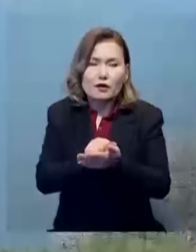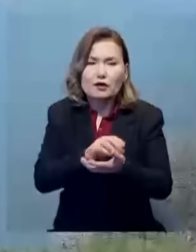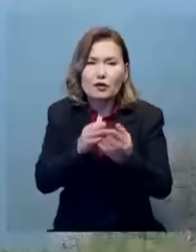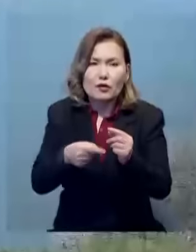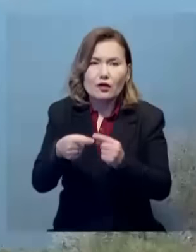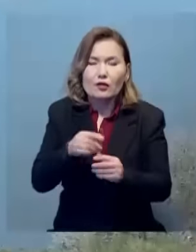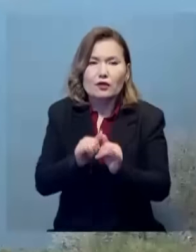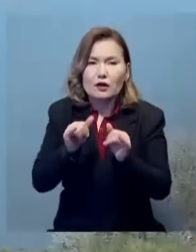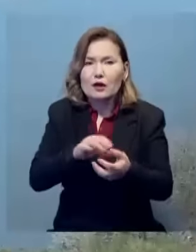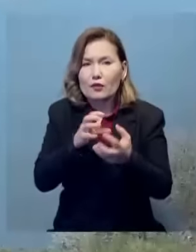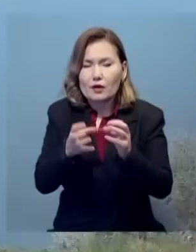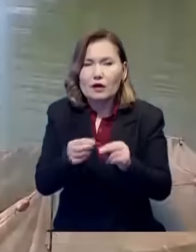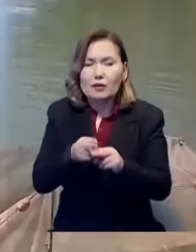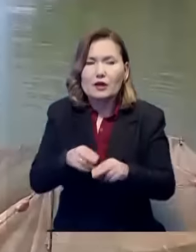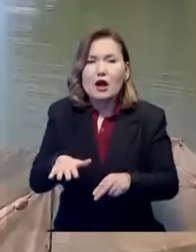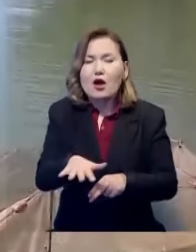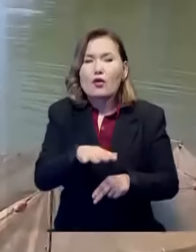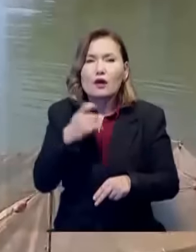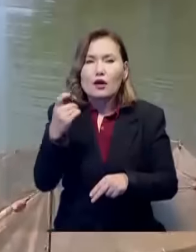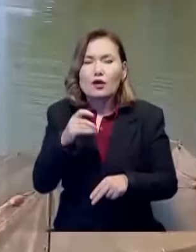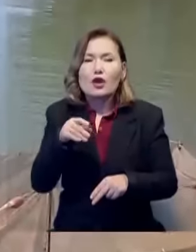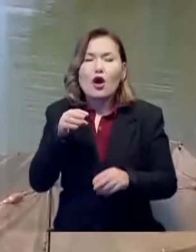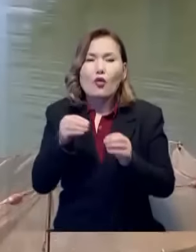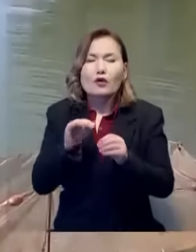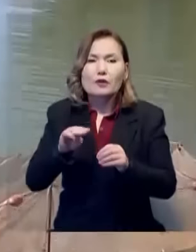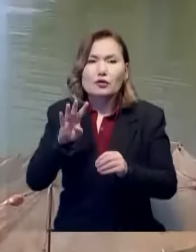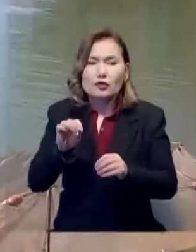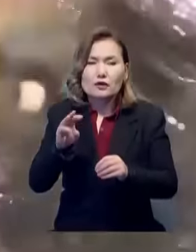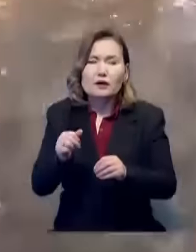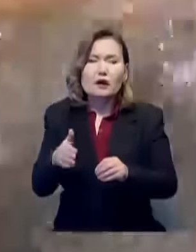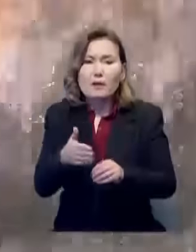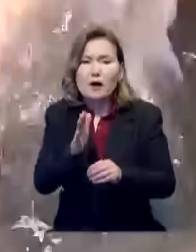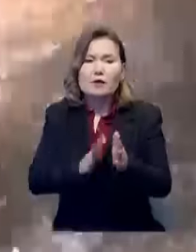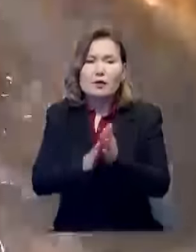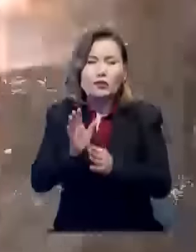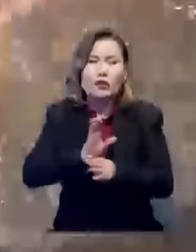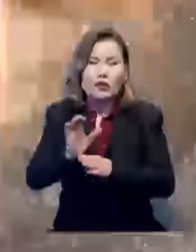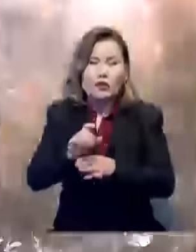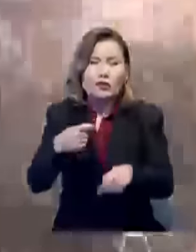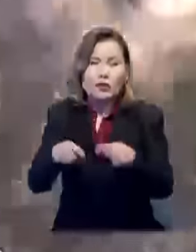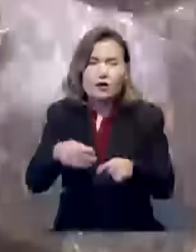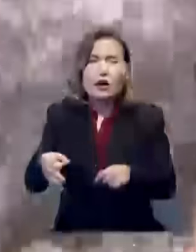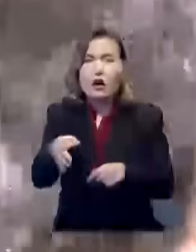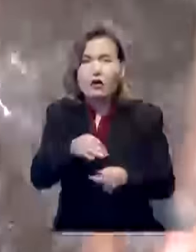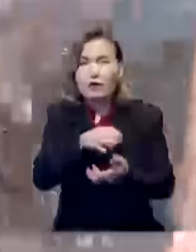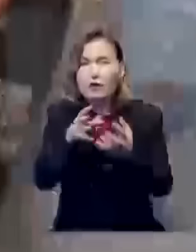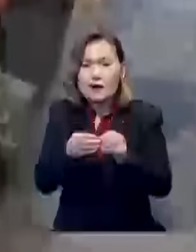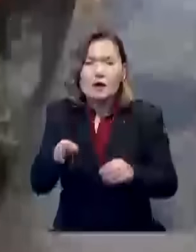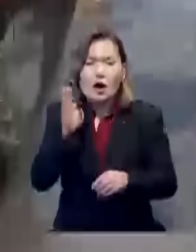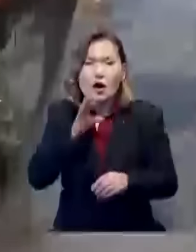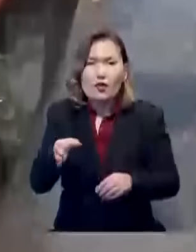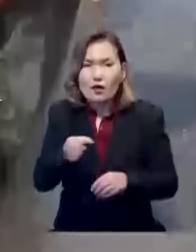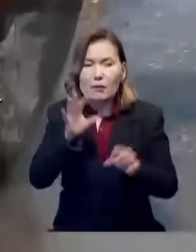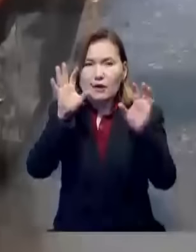жетті. Нәтижесінде өңір шаруалары 10400 тонна тауарлы балық өндірді. Бұдан бөлек облыс аумағындағы көлдердің